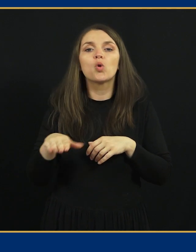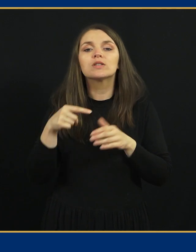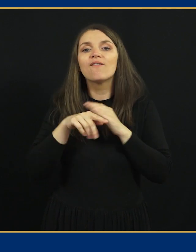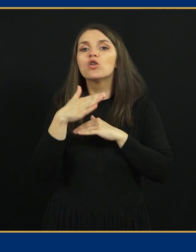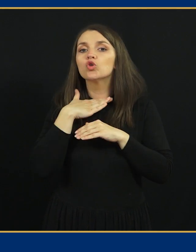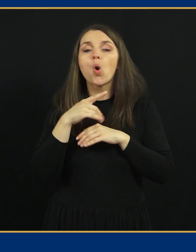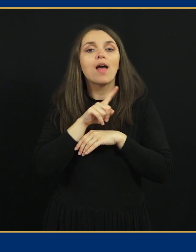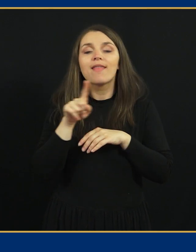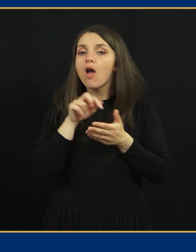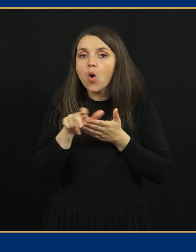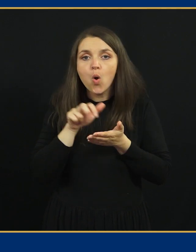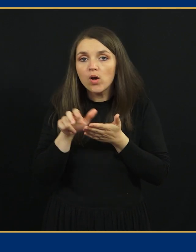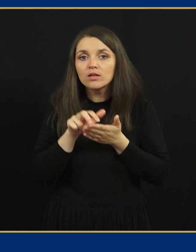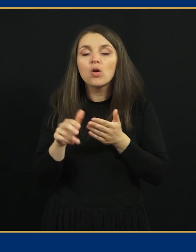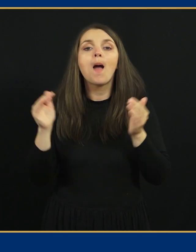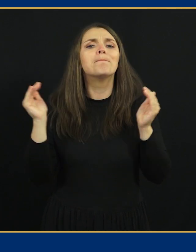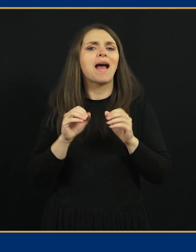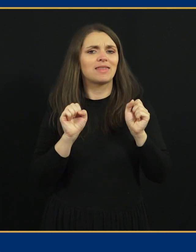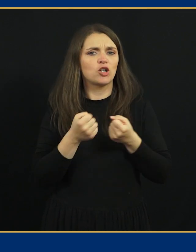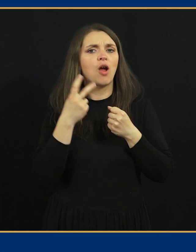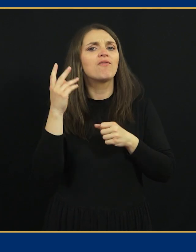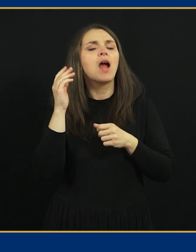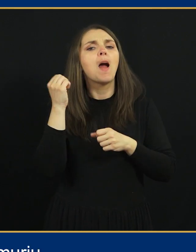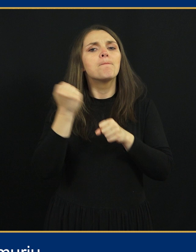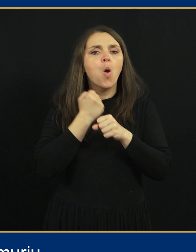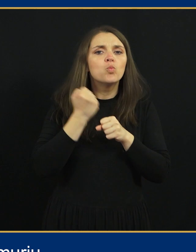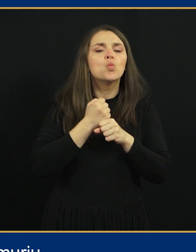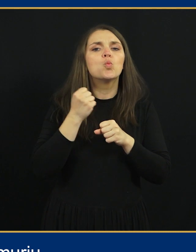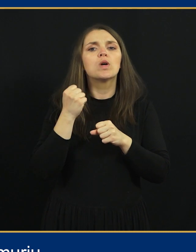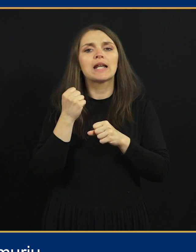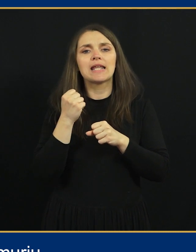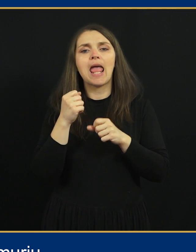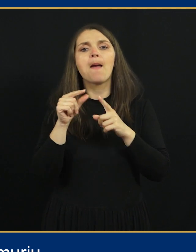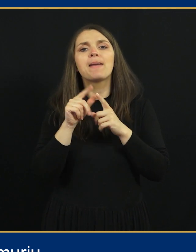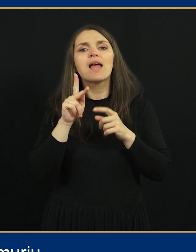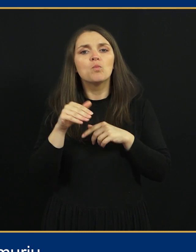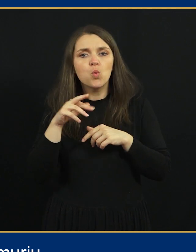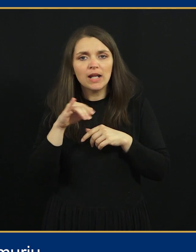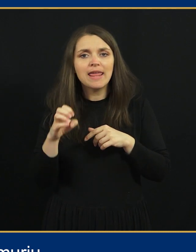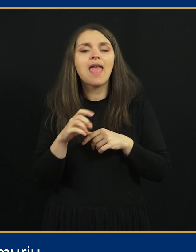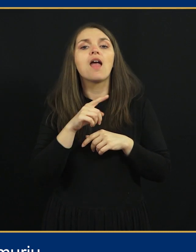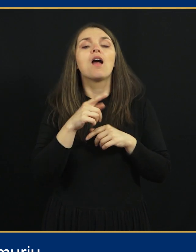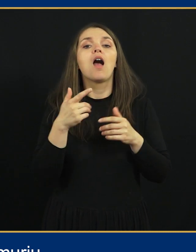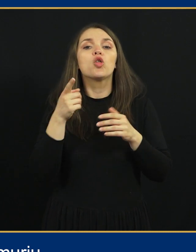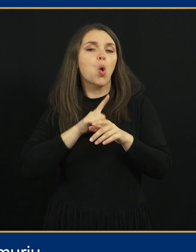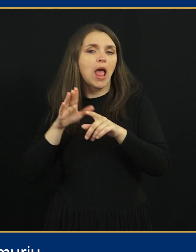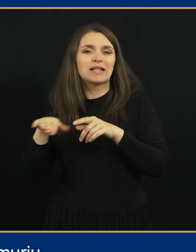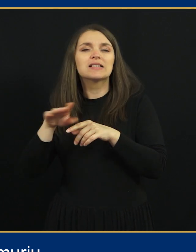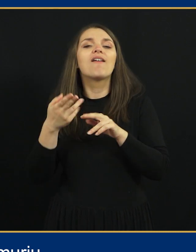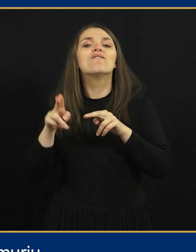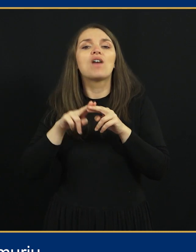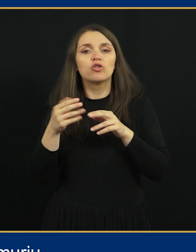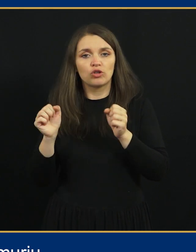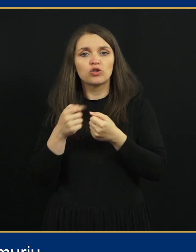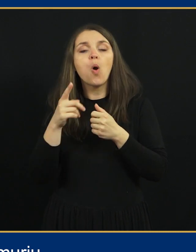problematično je, da romski otroci v šole ne hodijo, manj težav v Pomurju in Prekmurju, več seveda na Dolenjskem in